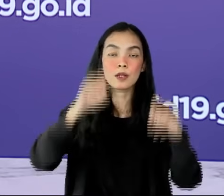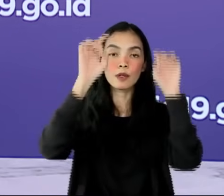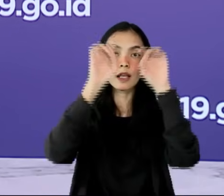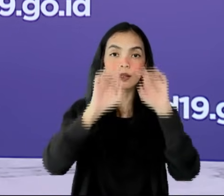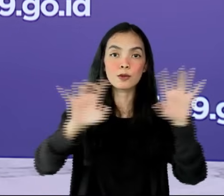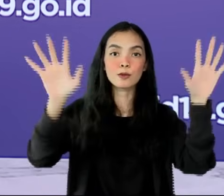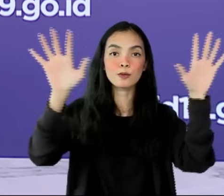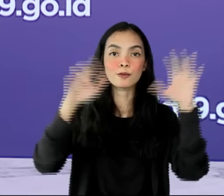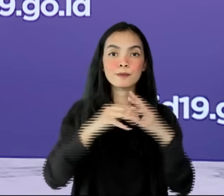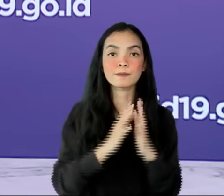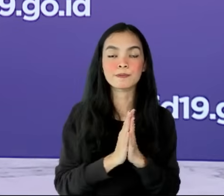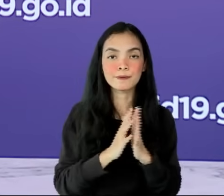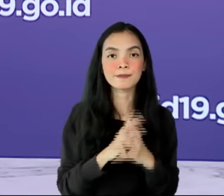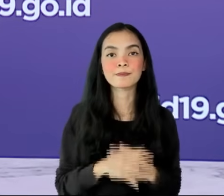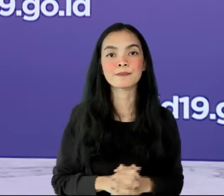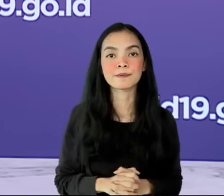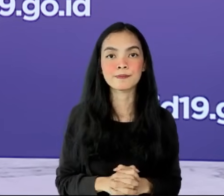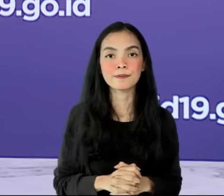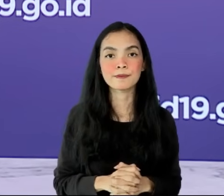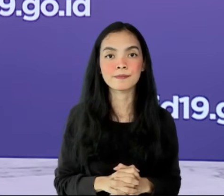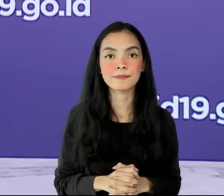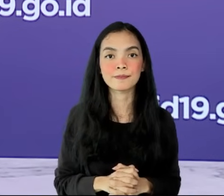warahmatullahi wabarakatuh.